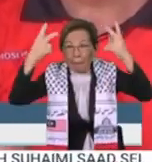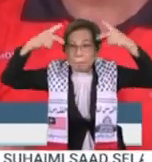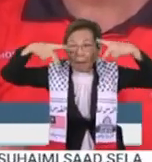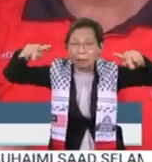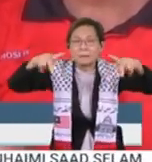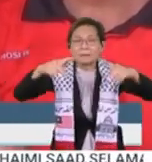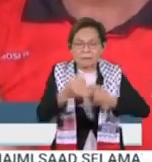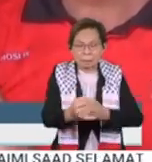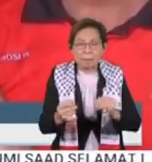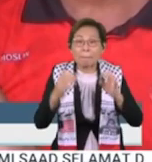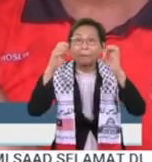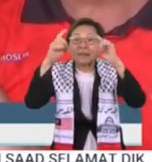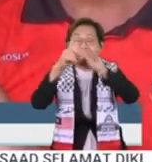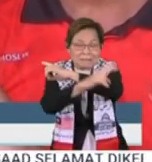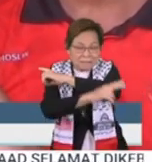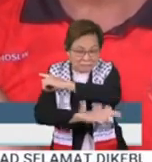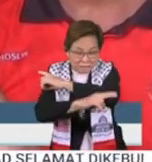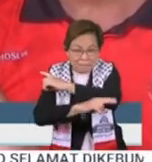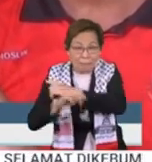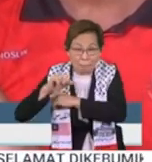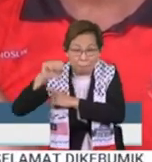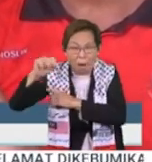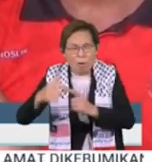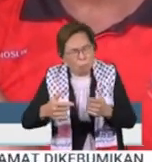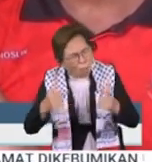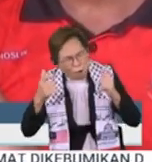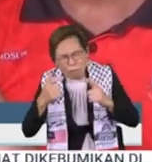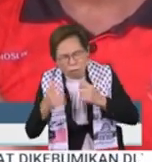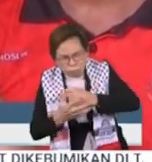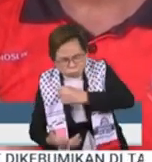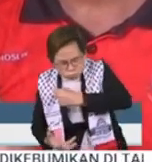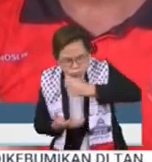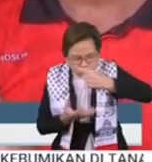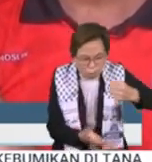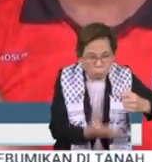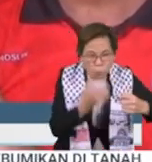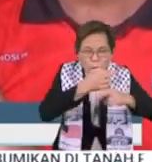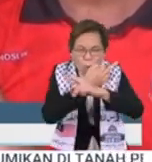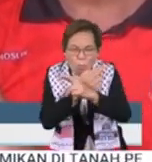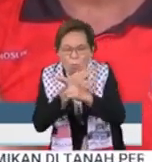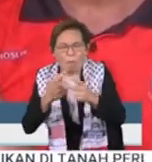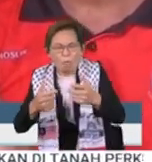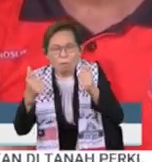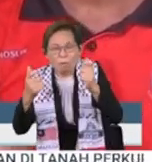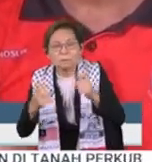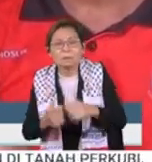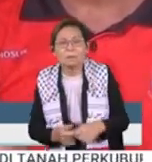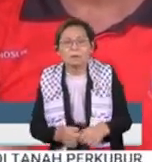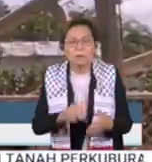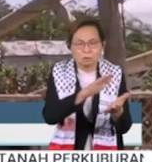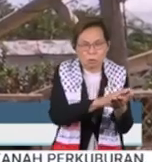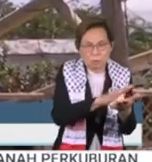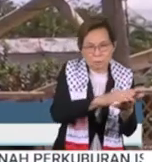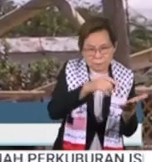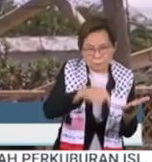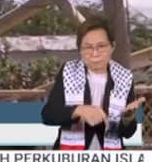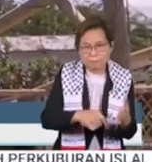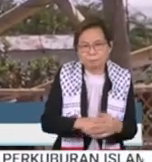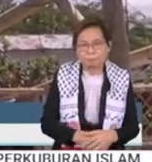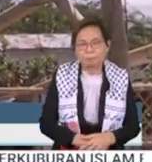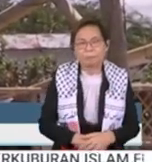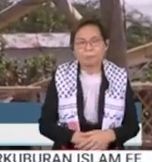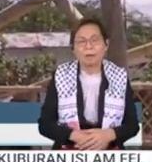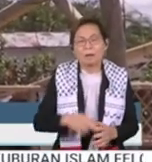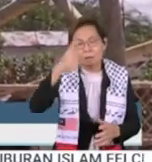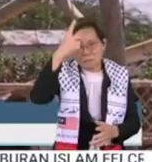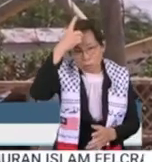Jabatan Pendidikan Negeri dapat mempercepatkan peruntukan untuk baik pulih segera sekolah ini.